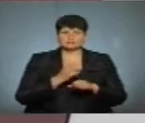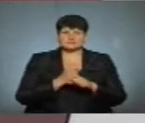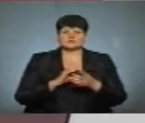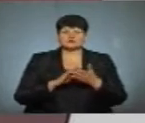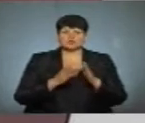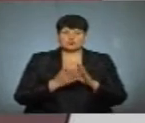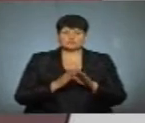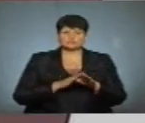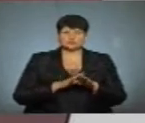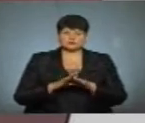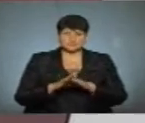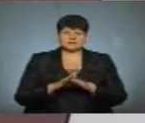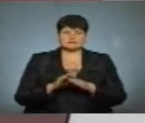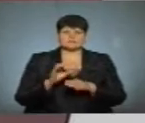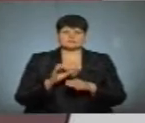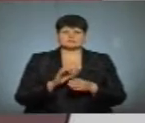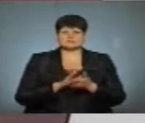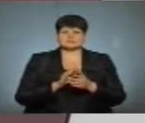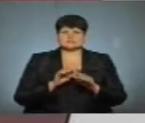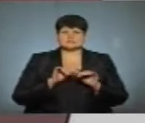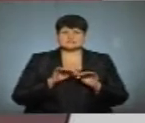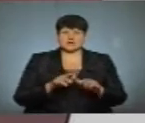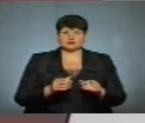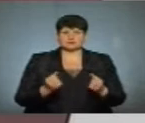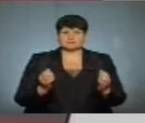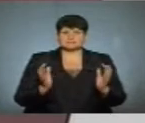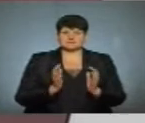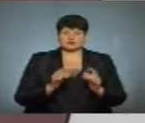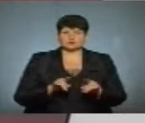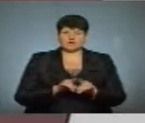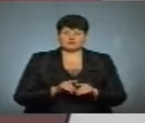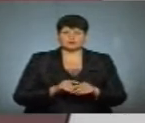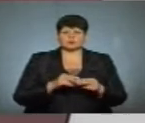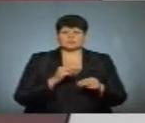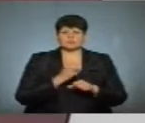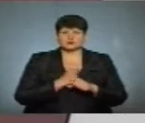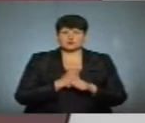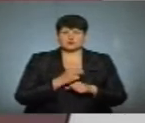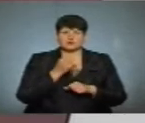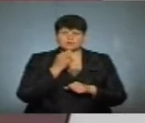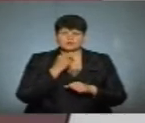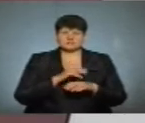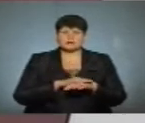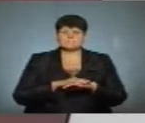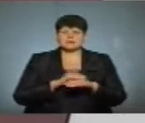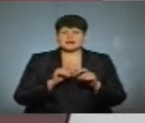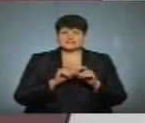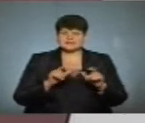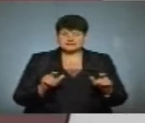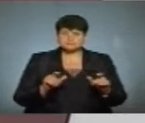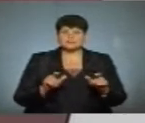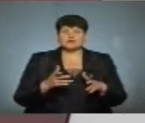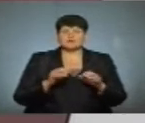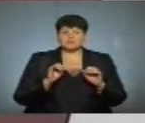дотримання санітарно-епідемічних заходів безпеки, як зараз працюють продовольчі магазини. Промислові ринки Тернополя